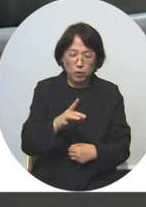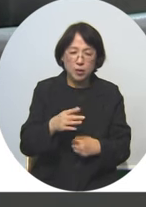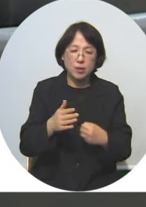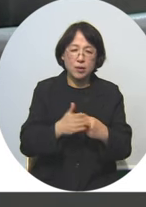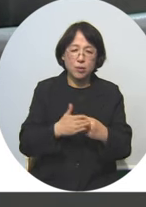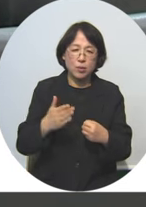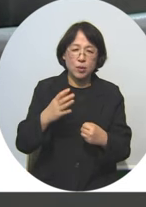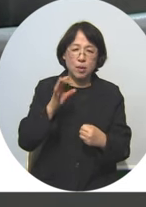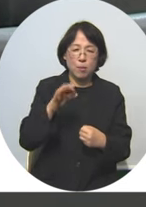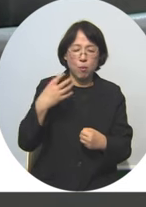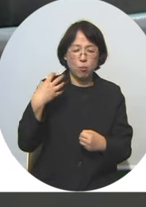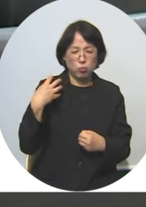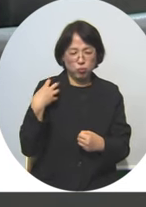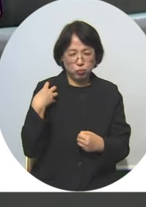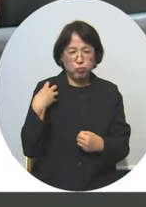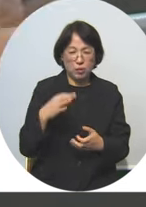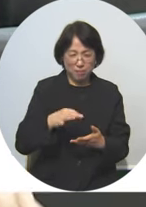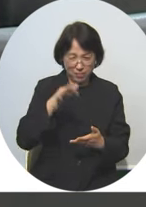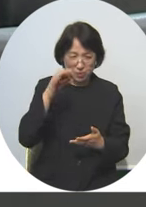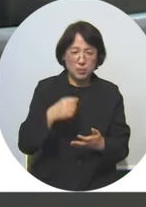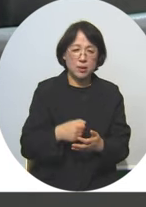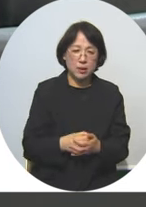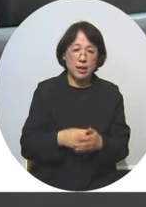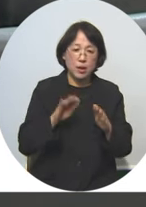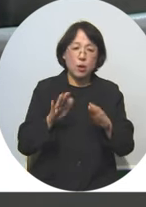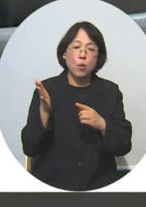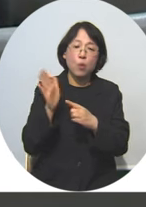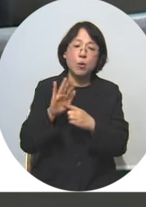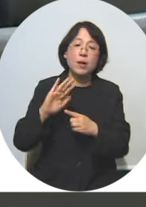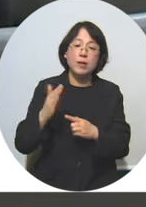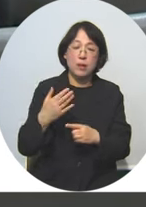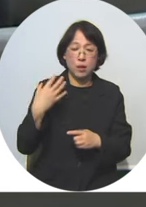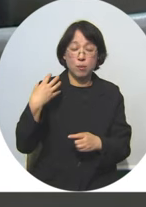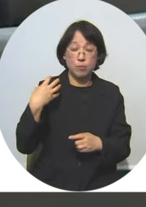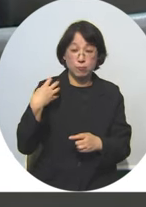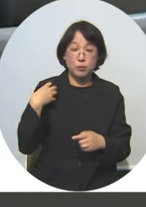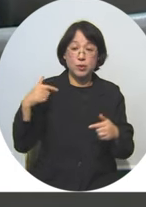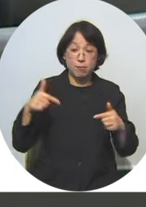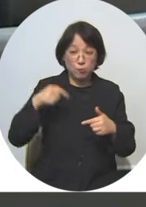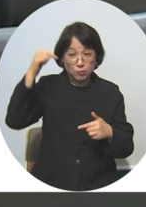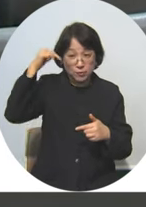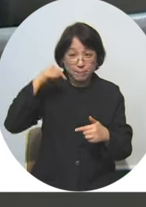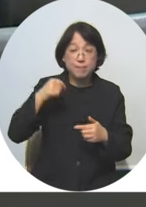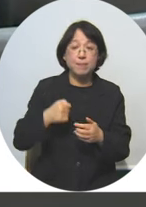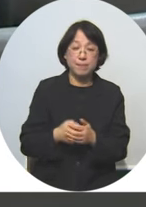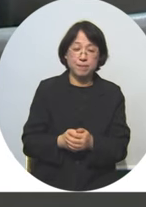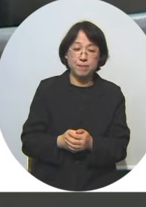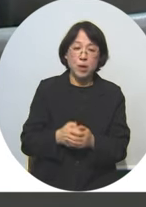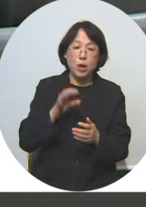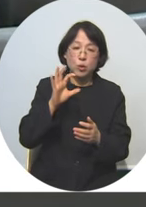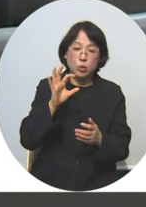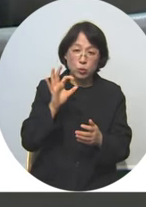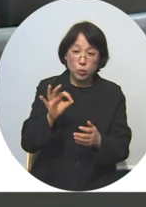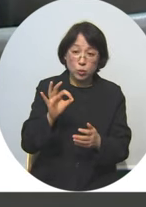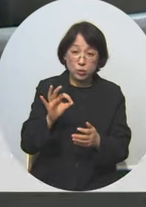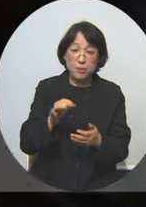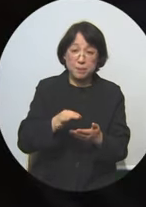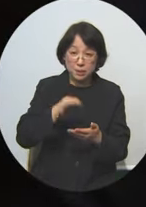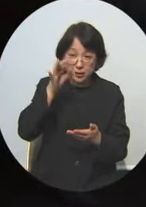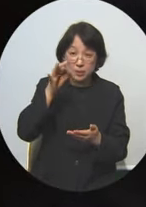가는 부분이 있었는데 이렇게 공개가 돼 있으니까 좀 부담이 덜한 점? 많이 나와도 약간 납득이